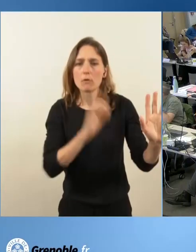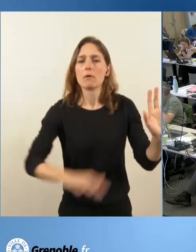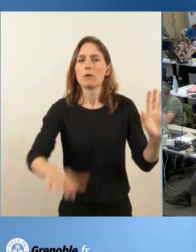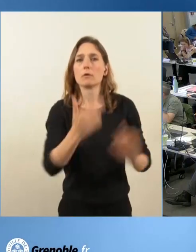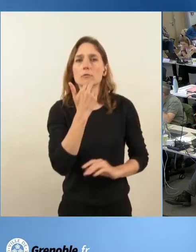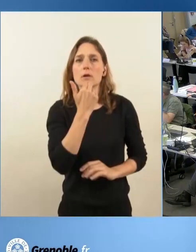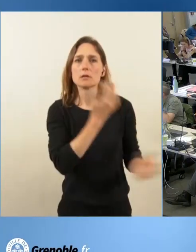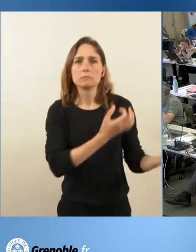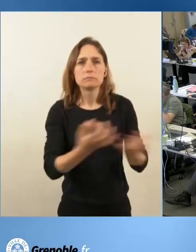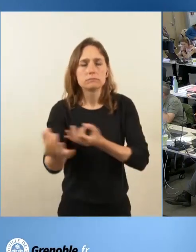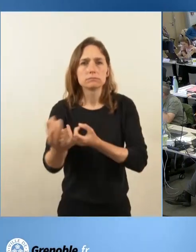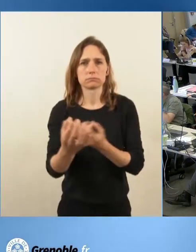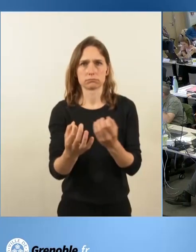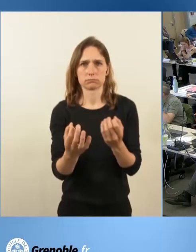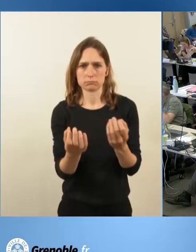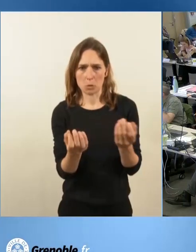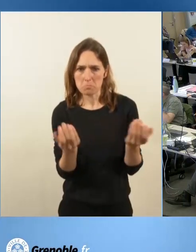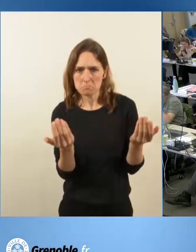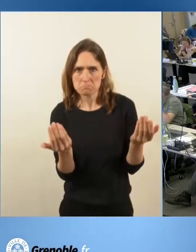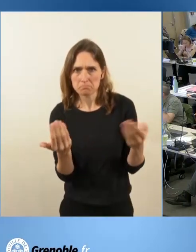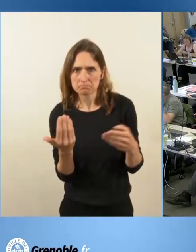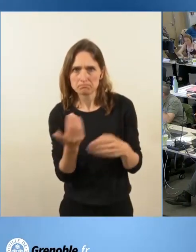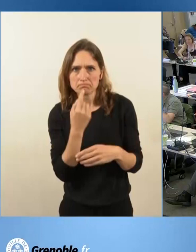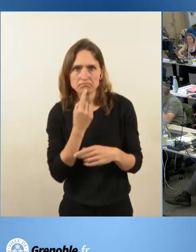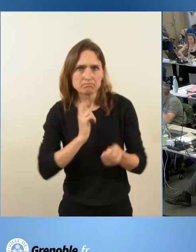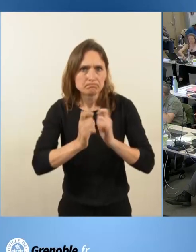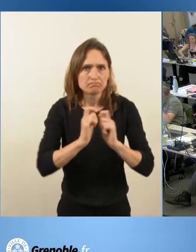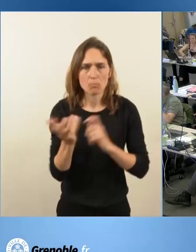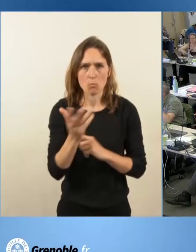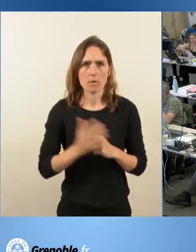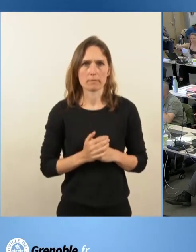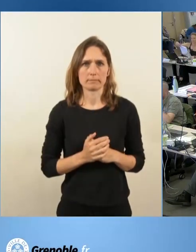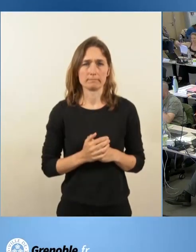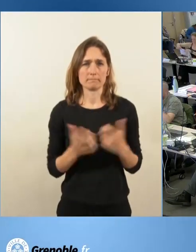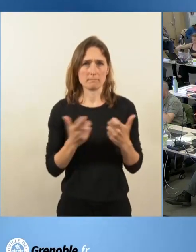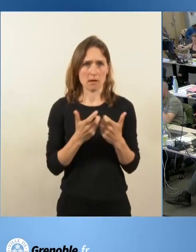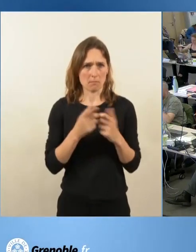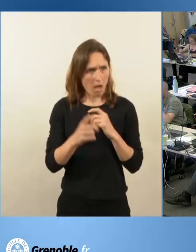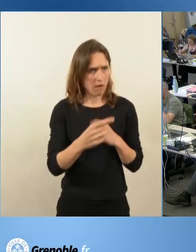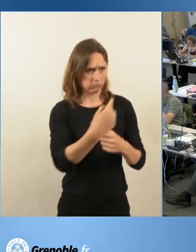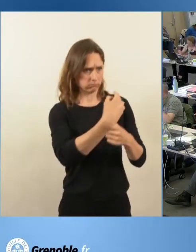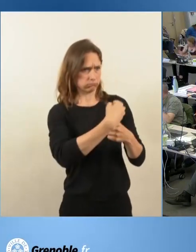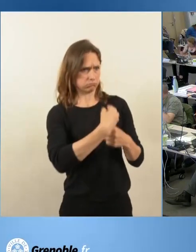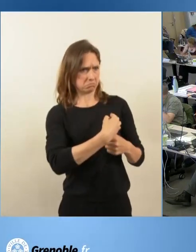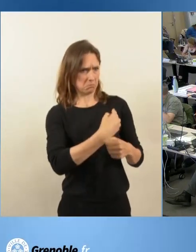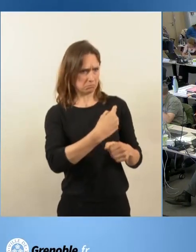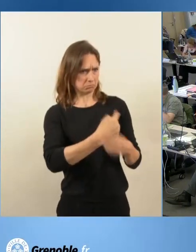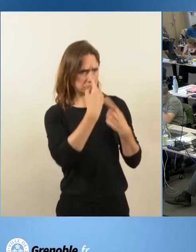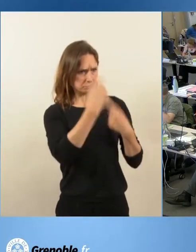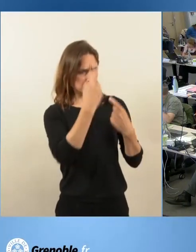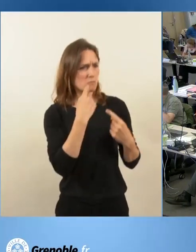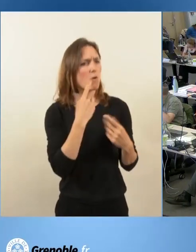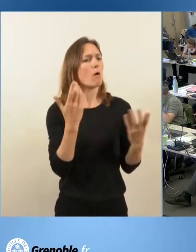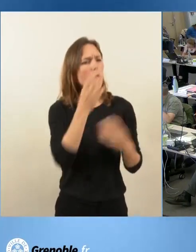et usagers de ce dont on parle et je voudrais démentir fermement les accusations selon lesquelles sous couvert de rendre